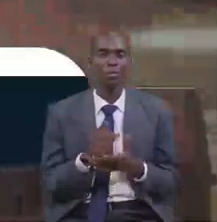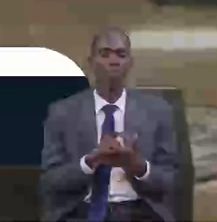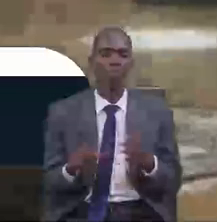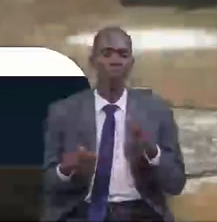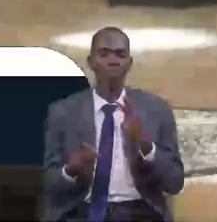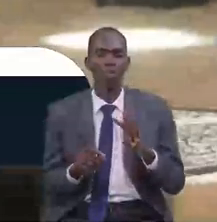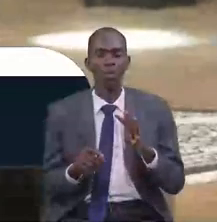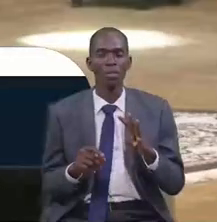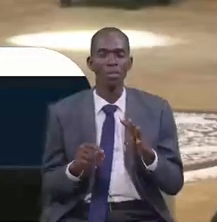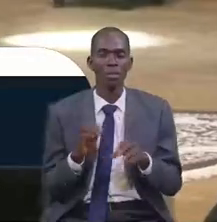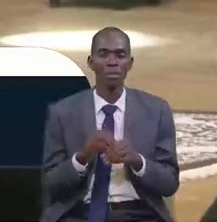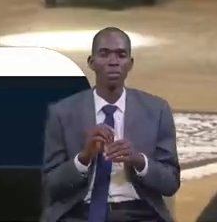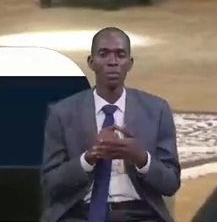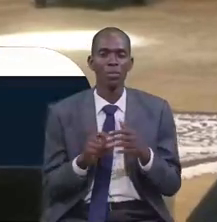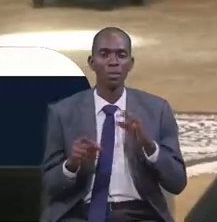verset 4 qui dit,